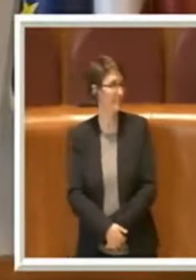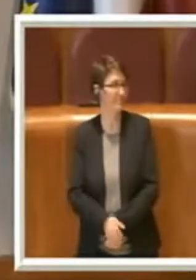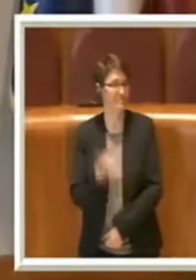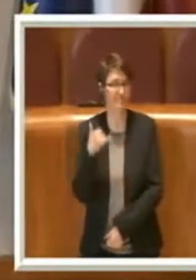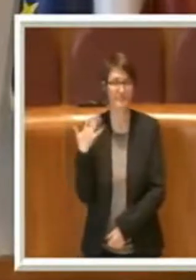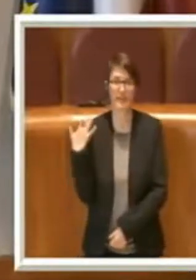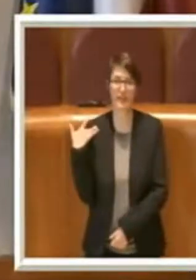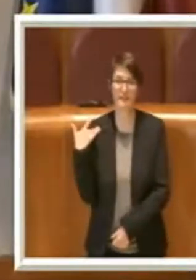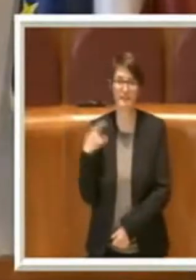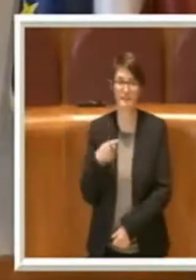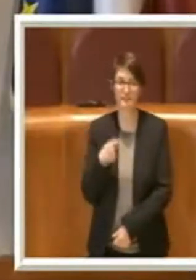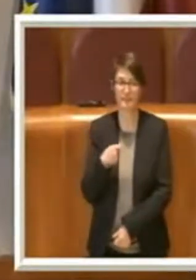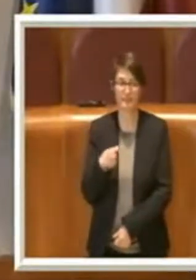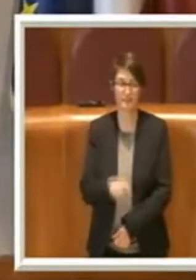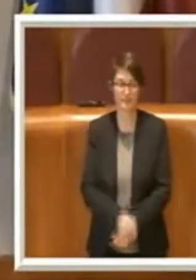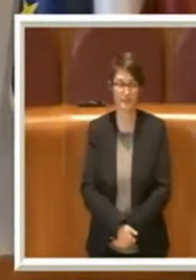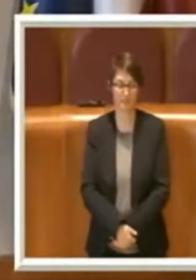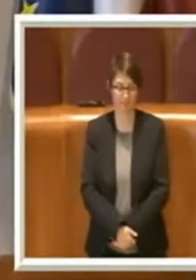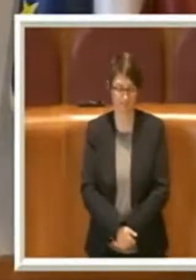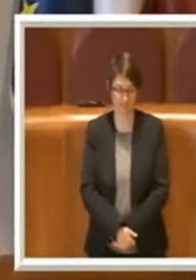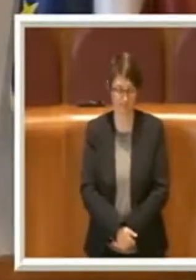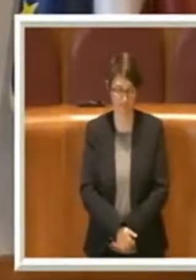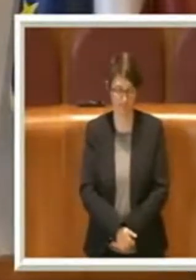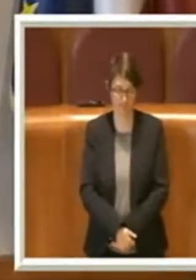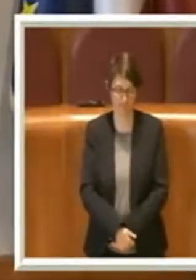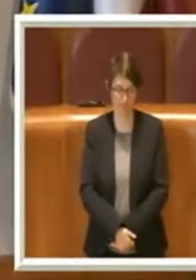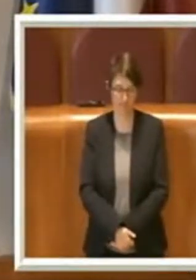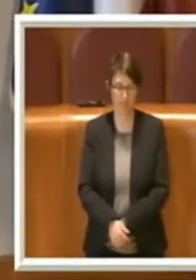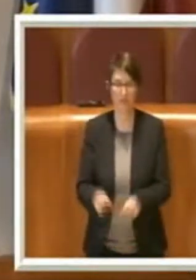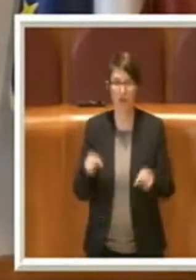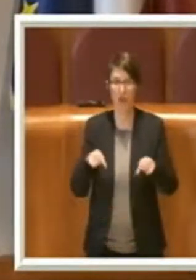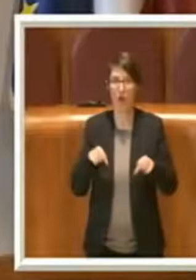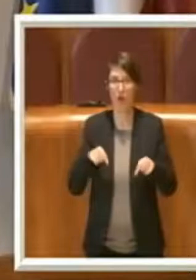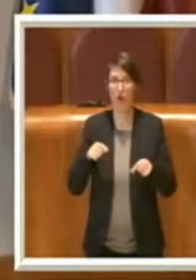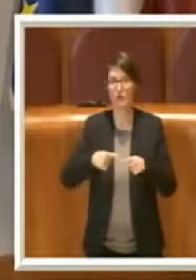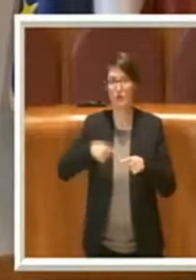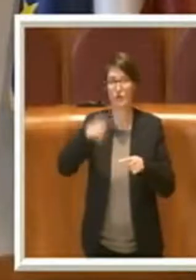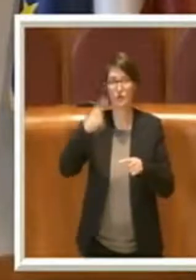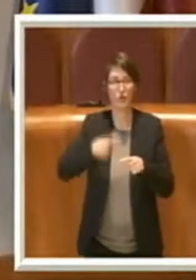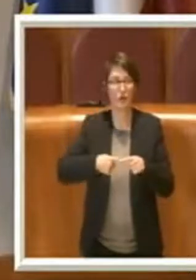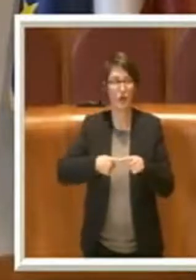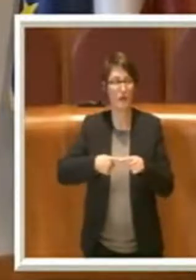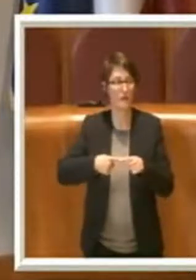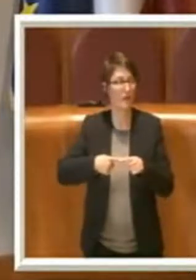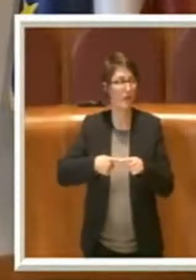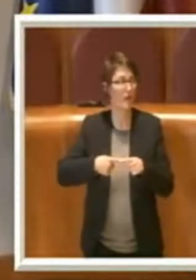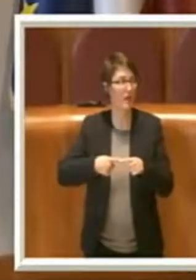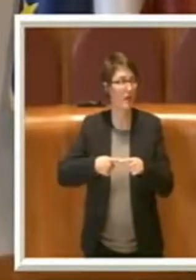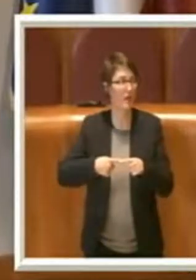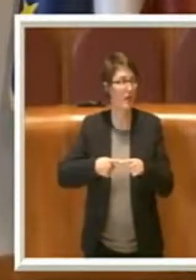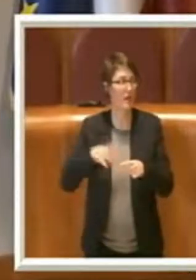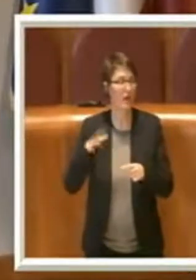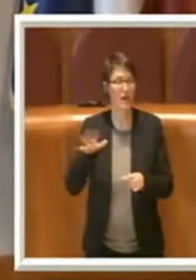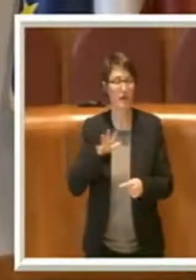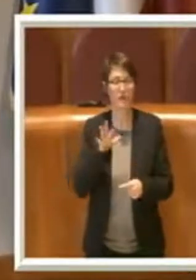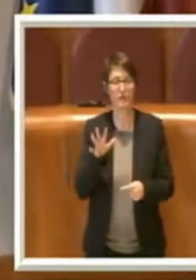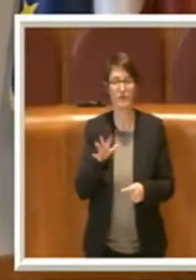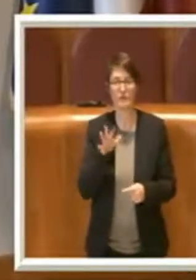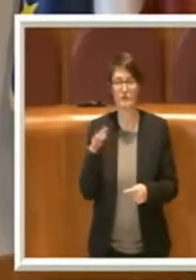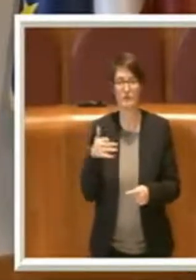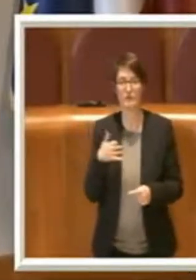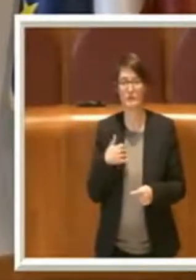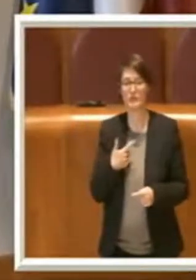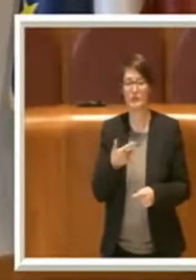Sì, grazie Presidente. Oggi è una giornata forse per molti